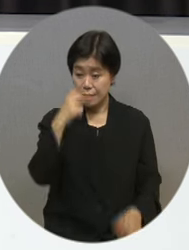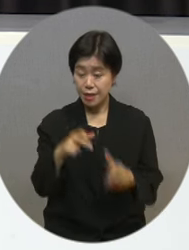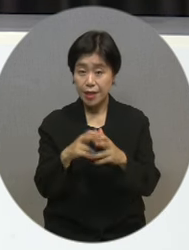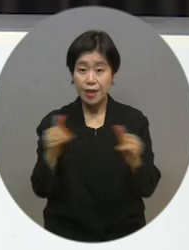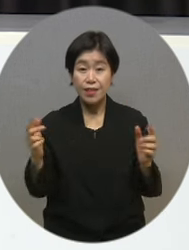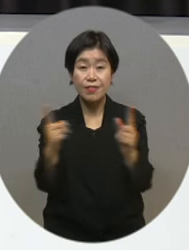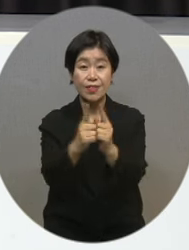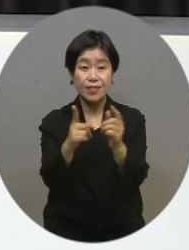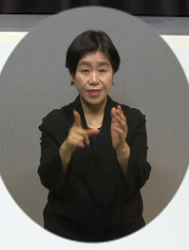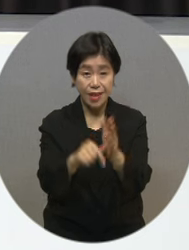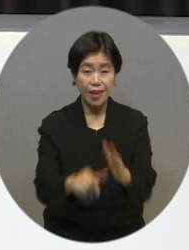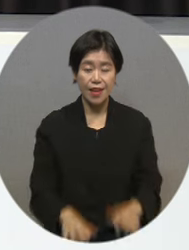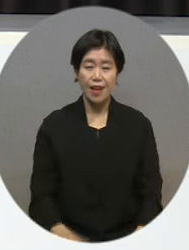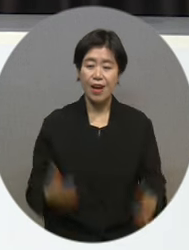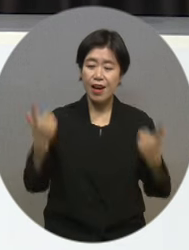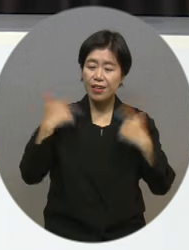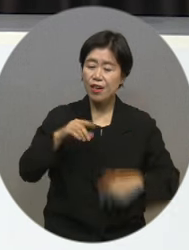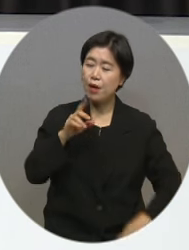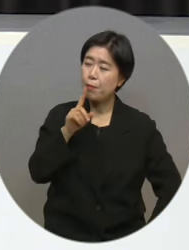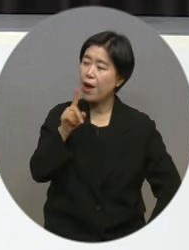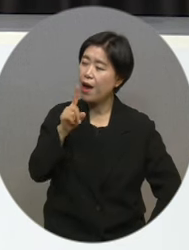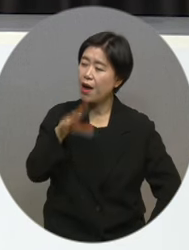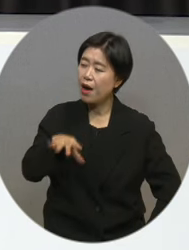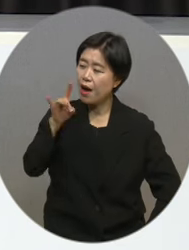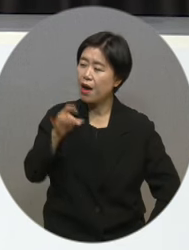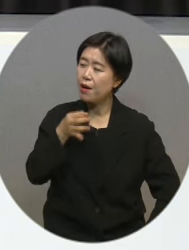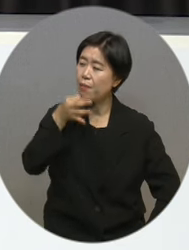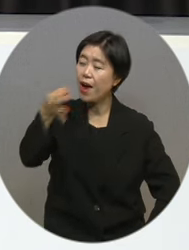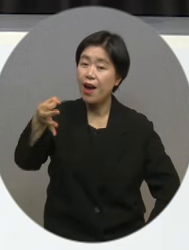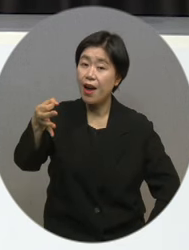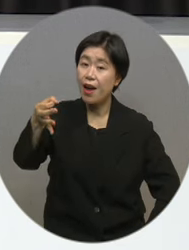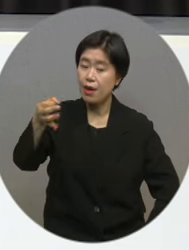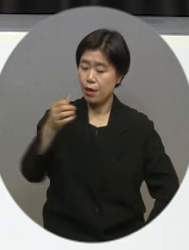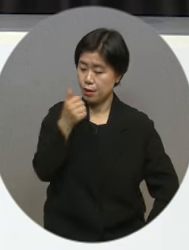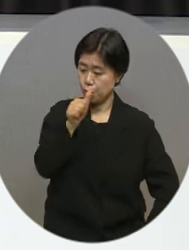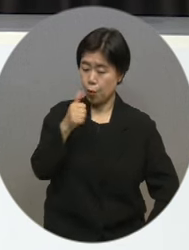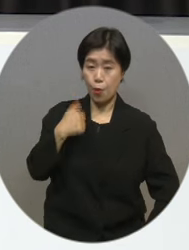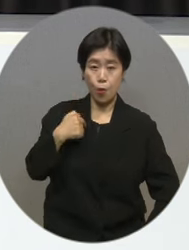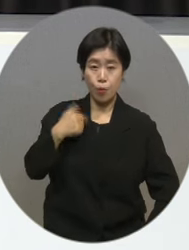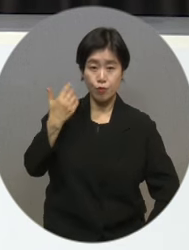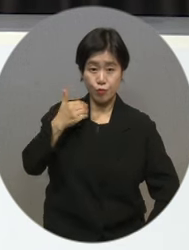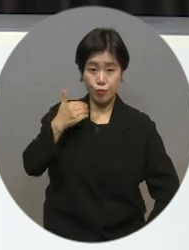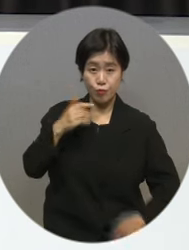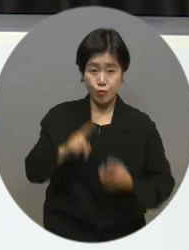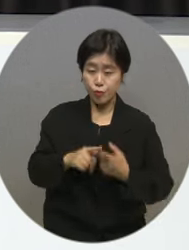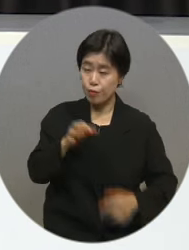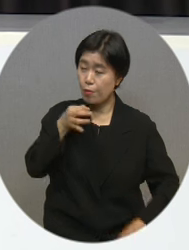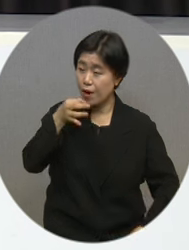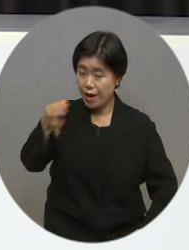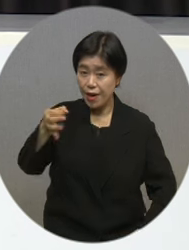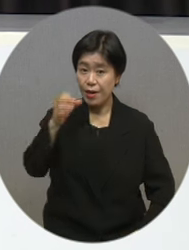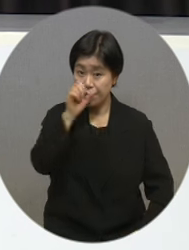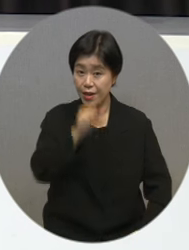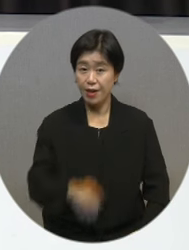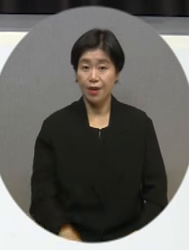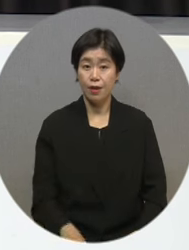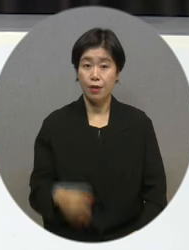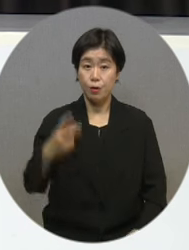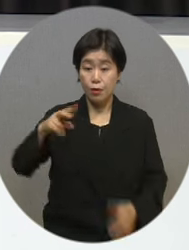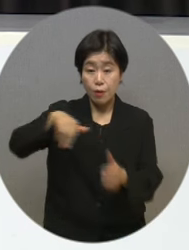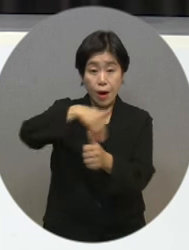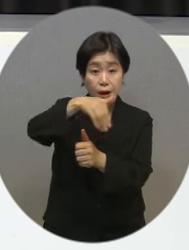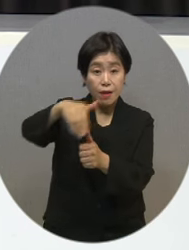때, 항상 음성으로 본인을 좀 설명해 주시고, 또 어떤